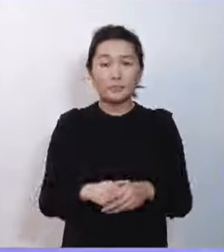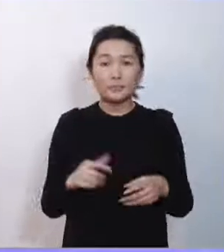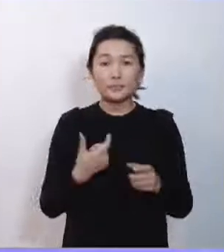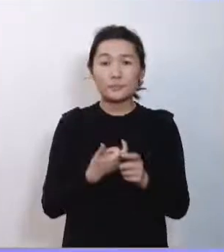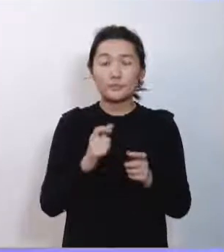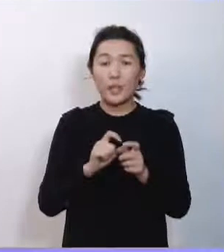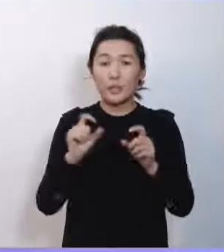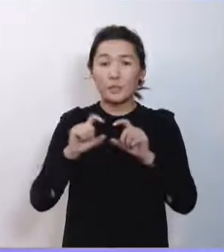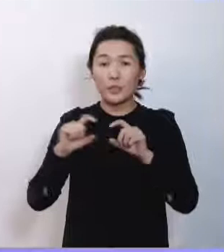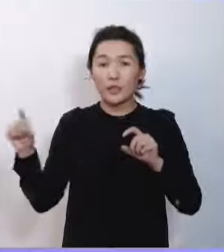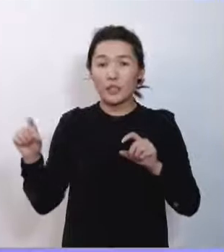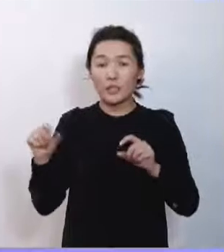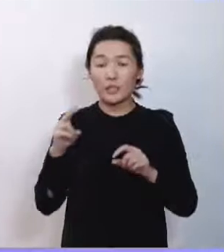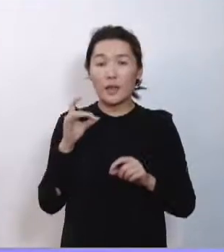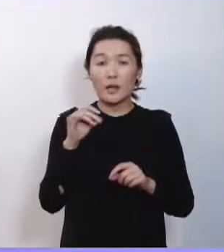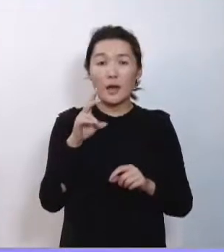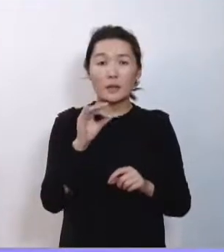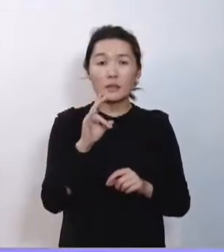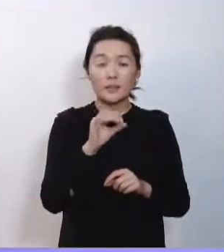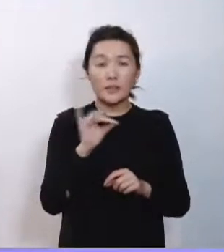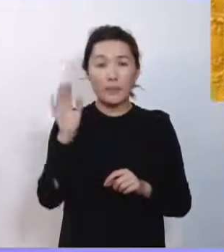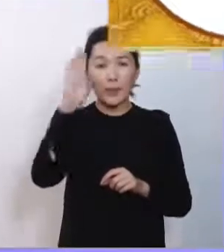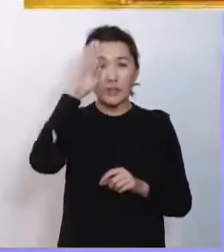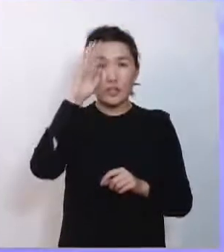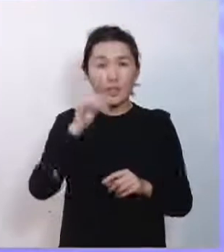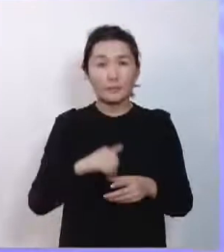Эти предложения о Карлсоне и о малыше.